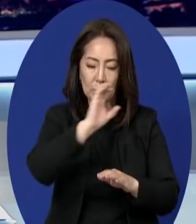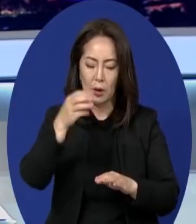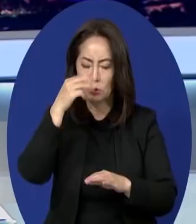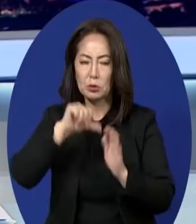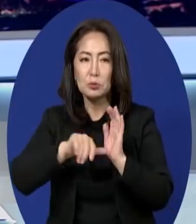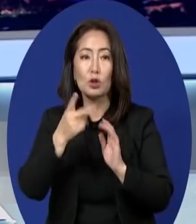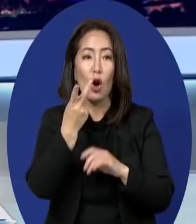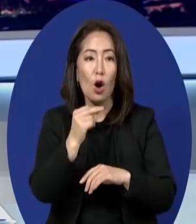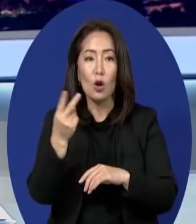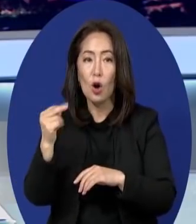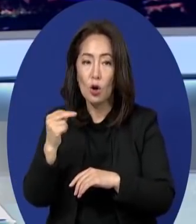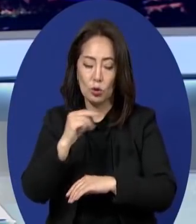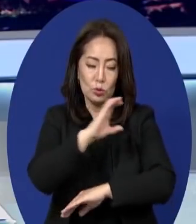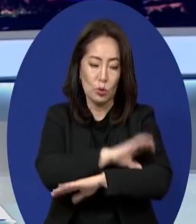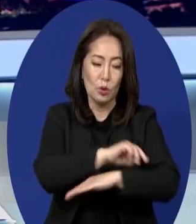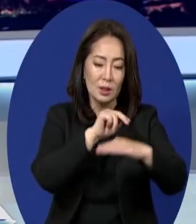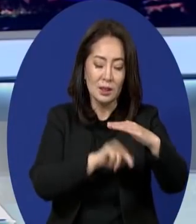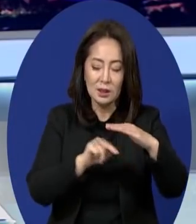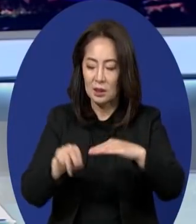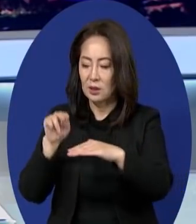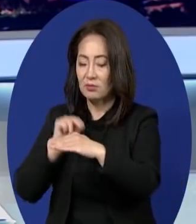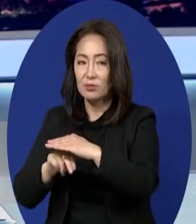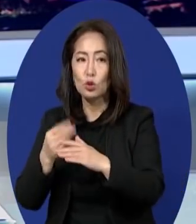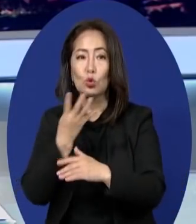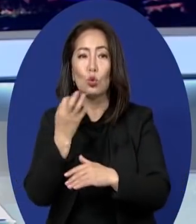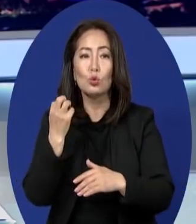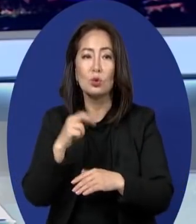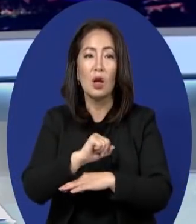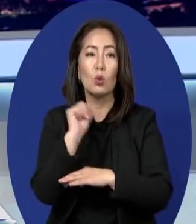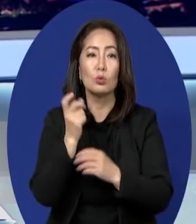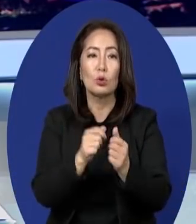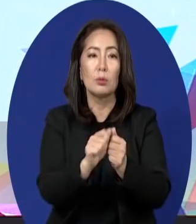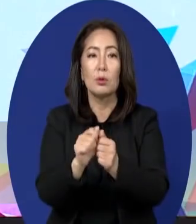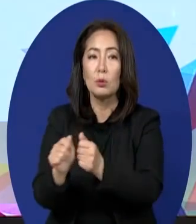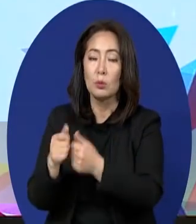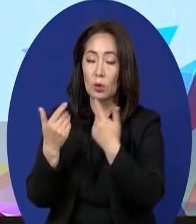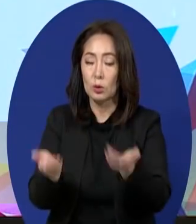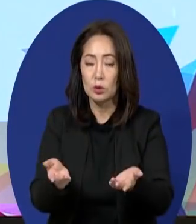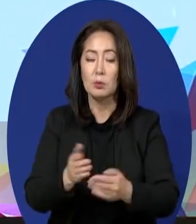20 цэцэрлэгт нийтдээ 400 сая төгрөгийн урамшуулал олгосон байна.